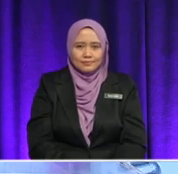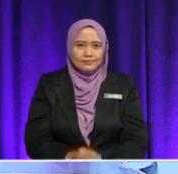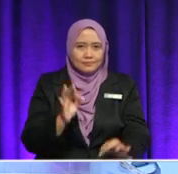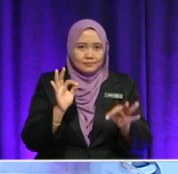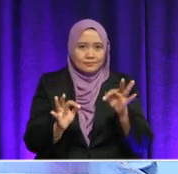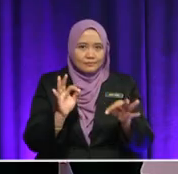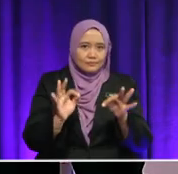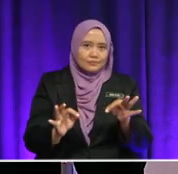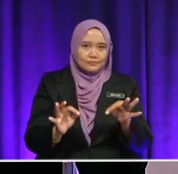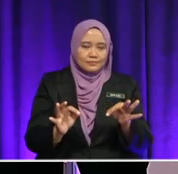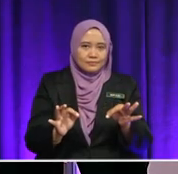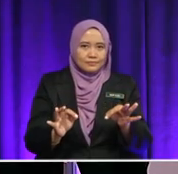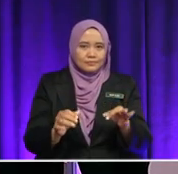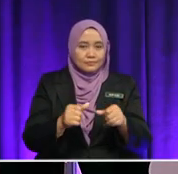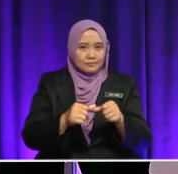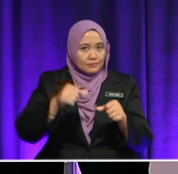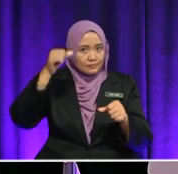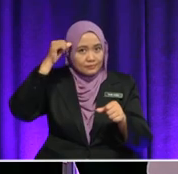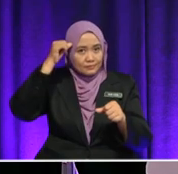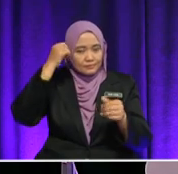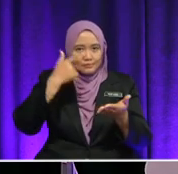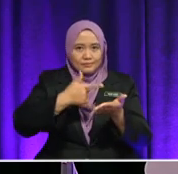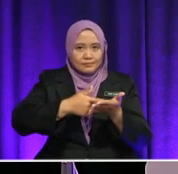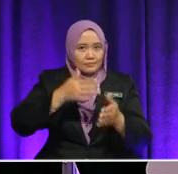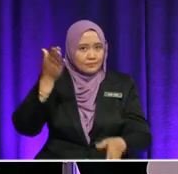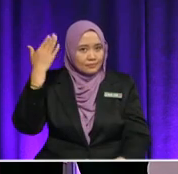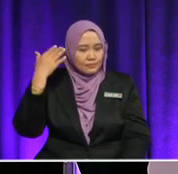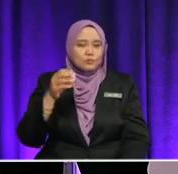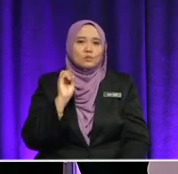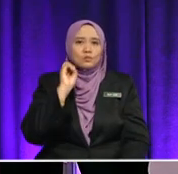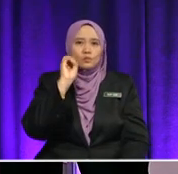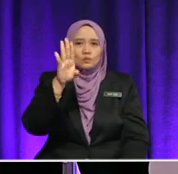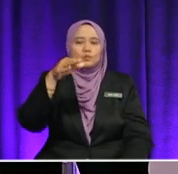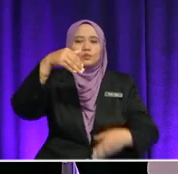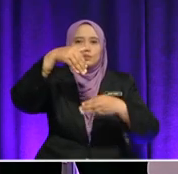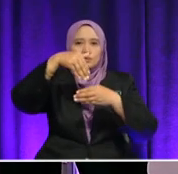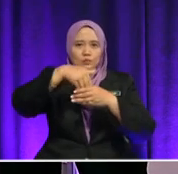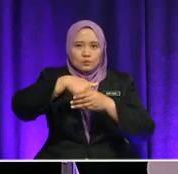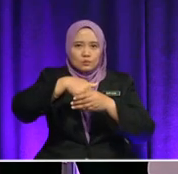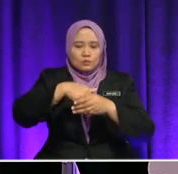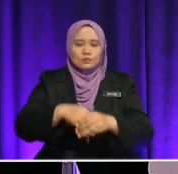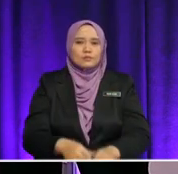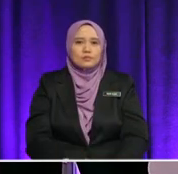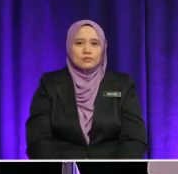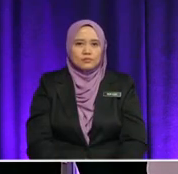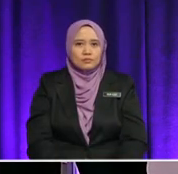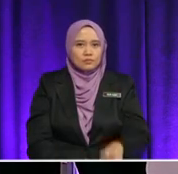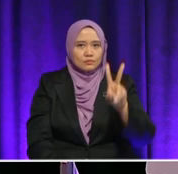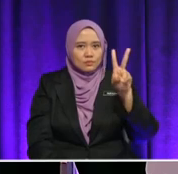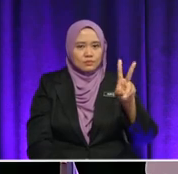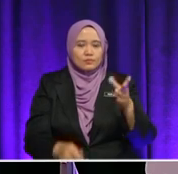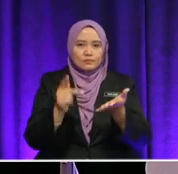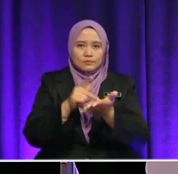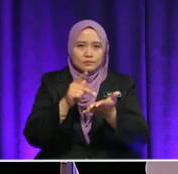aku punya kemampuan tadi yang pertama membuang di yang kedua melihat bagaimana Pangeran undi